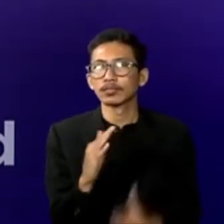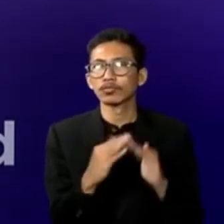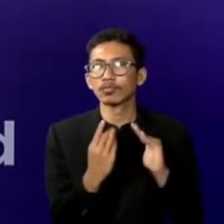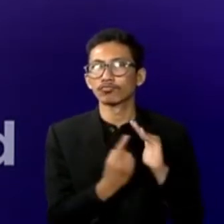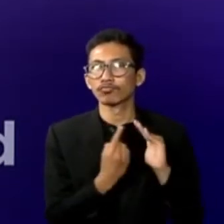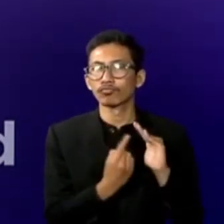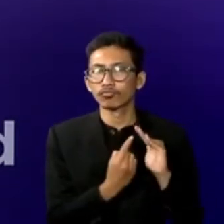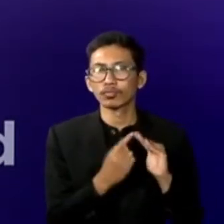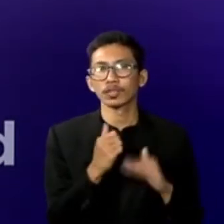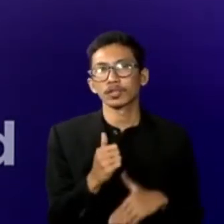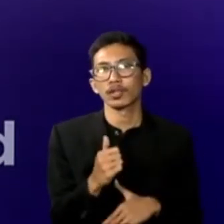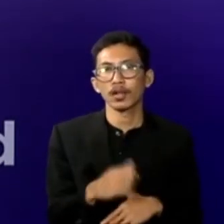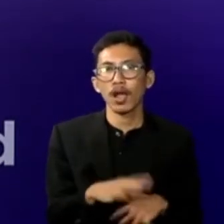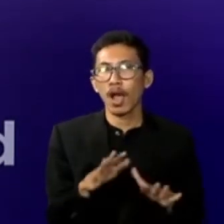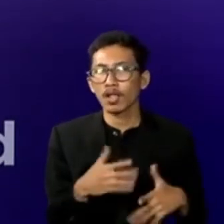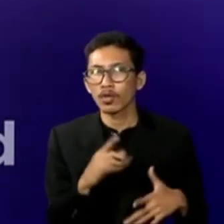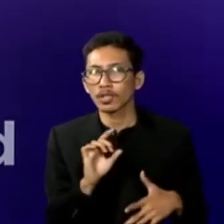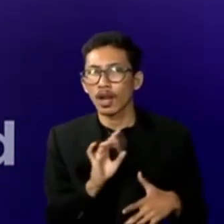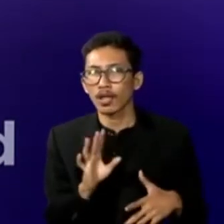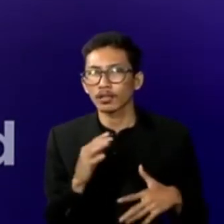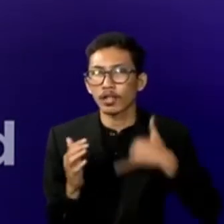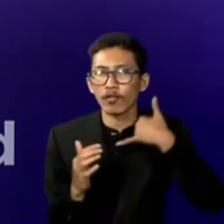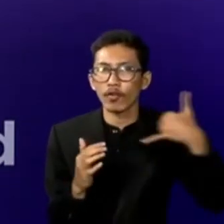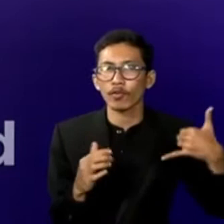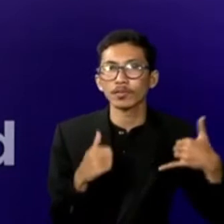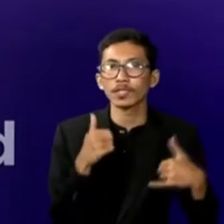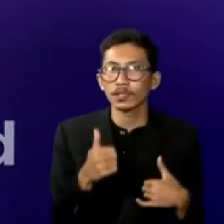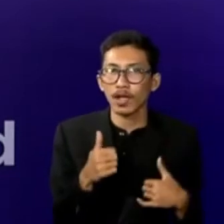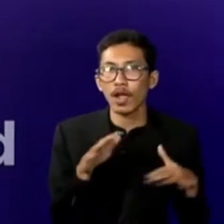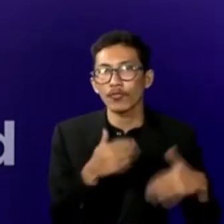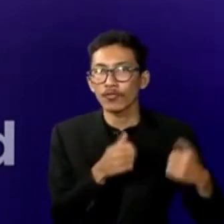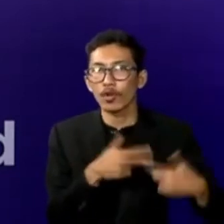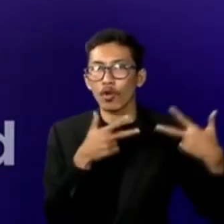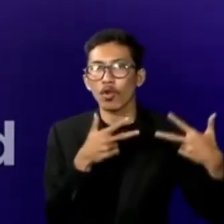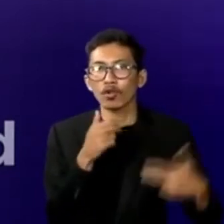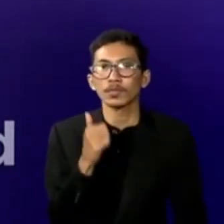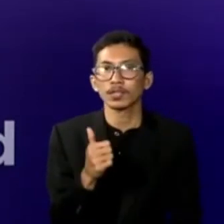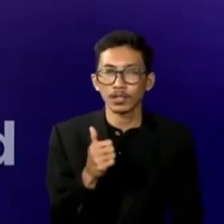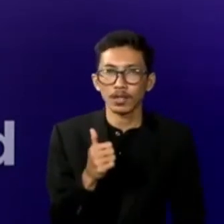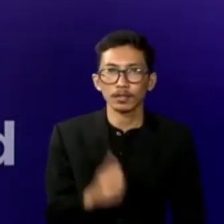kalau ada cara lain untuk berkomunikasi pergunakan cara lain atau kalau terpaksa juga sana pakailah